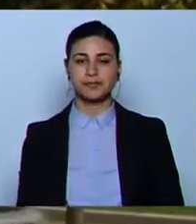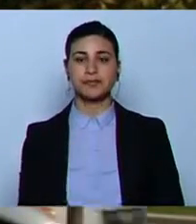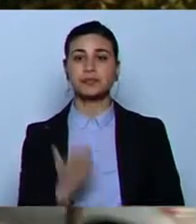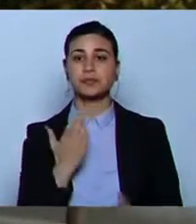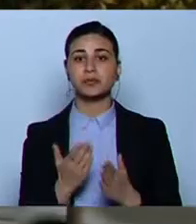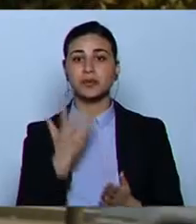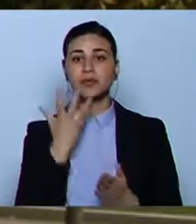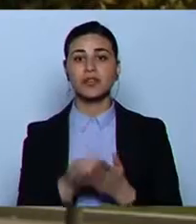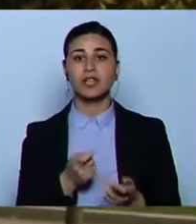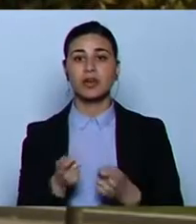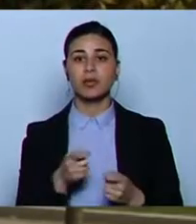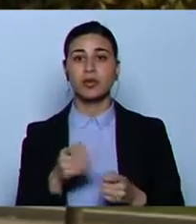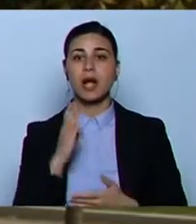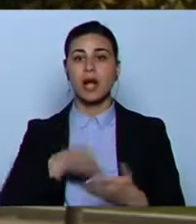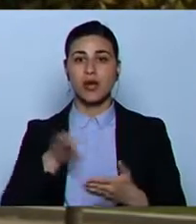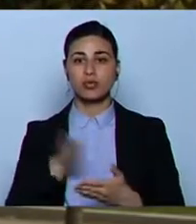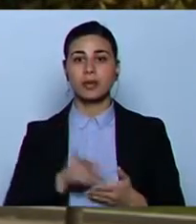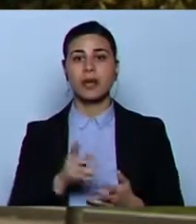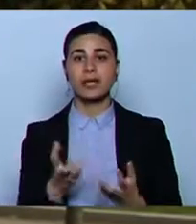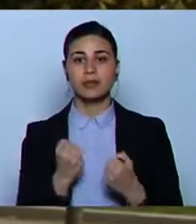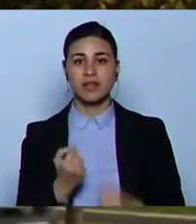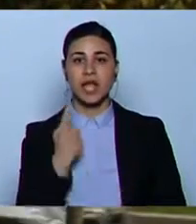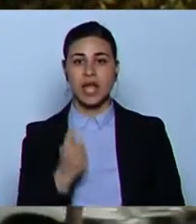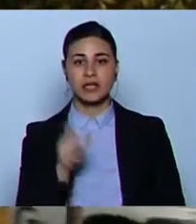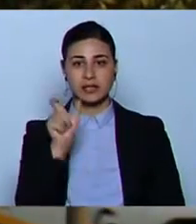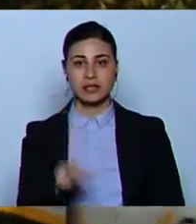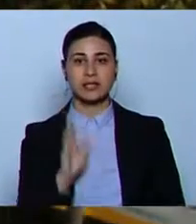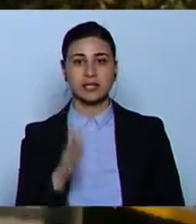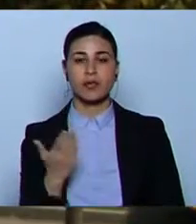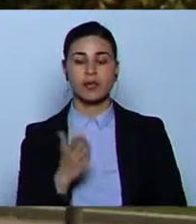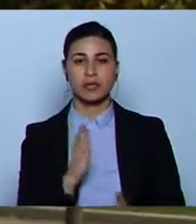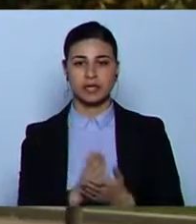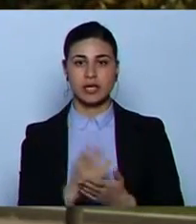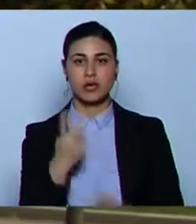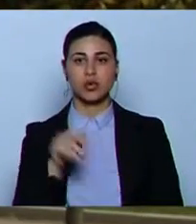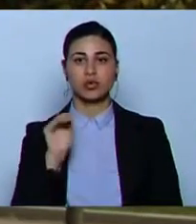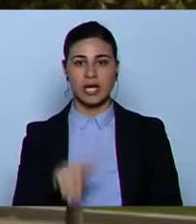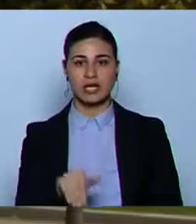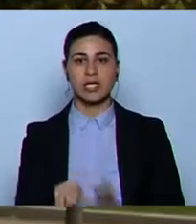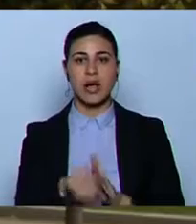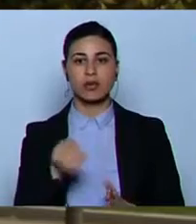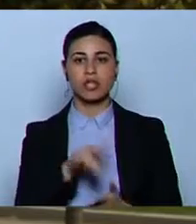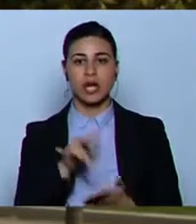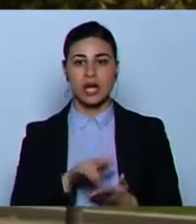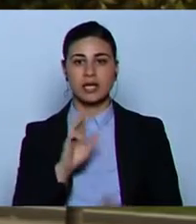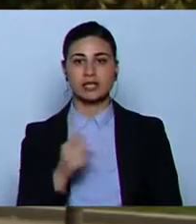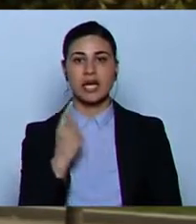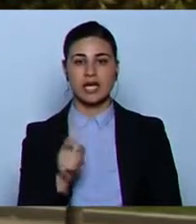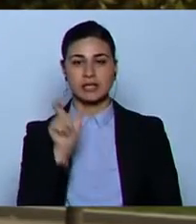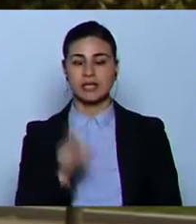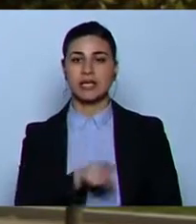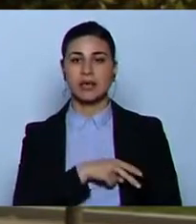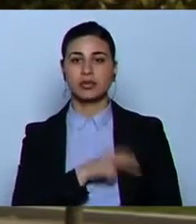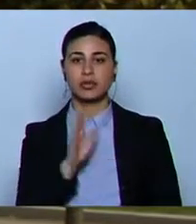კი ეს თვითმართველობა გაუქმდება, რას მივიღეთ? ერთი დეპუტატი გვეყოლება, რომელიც არის 20000 ამორჩეველიან ქალაქს და ერთი დეპუტატი